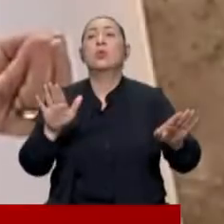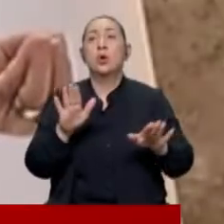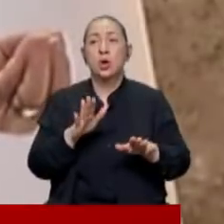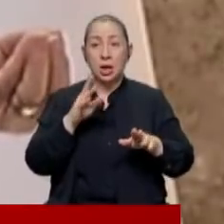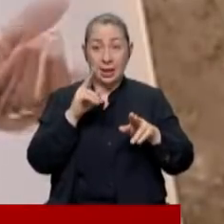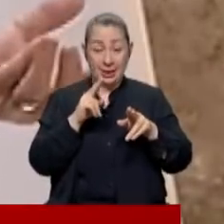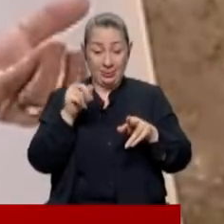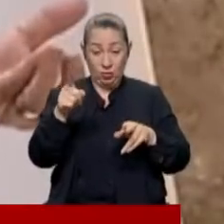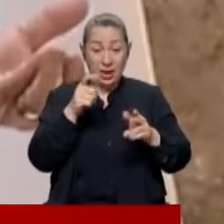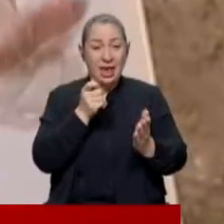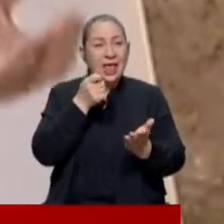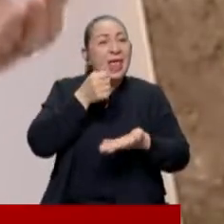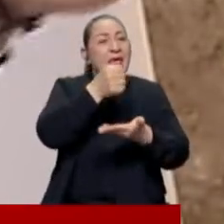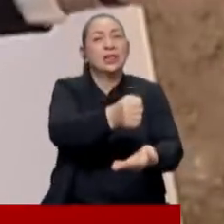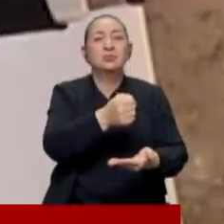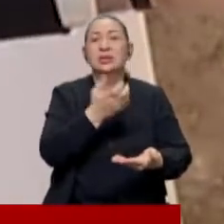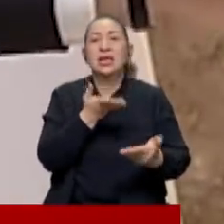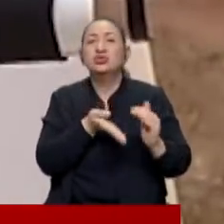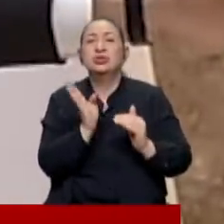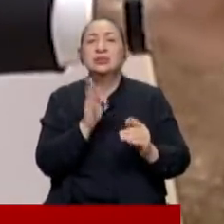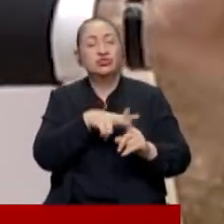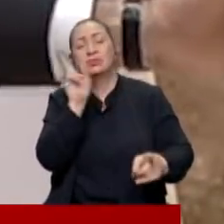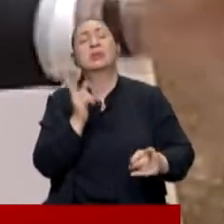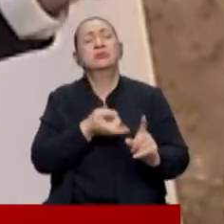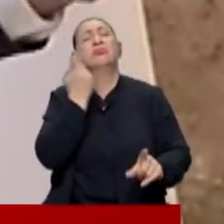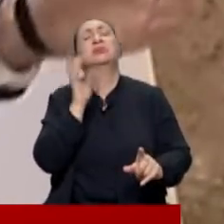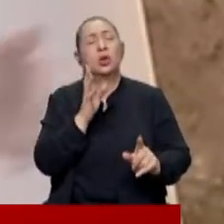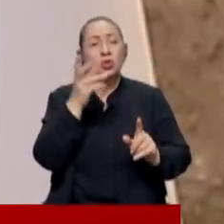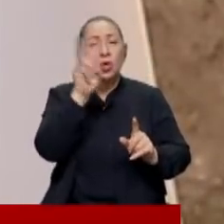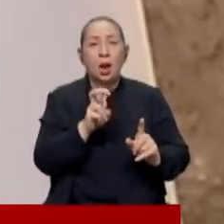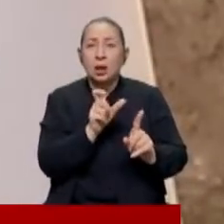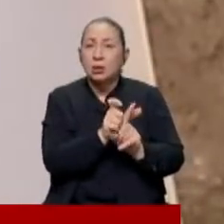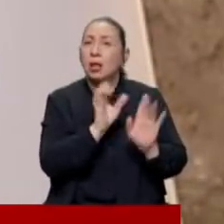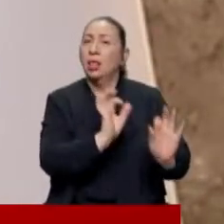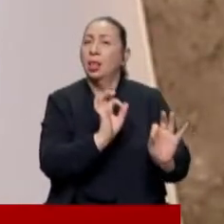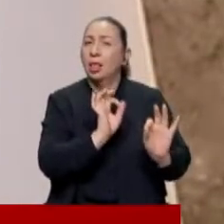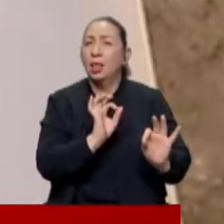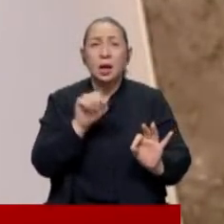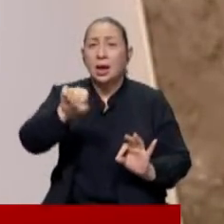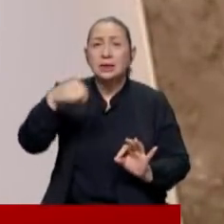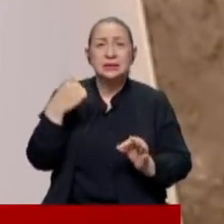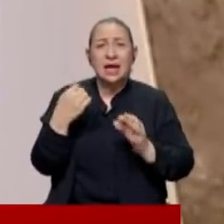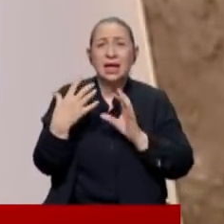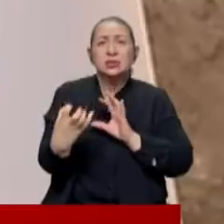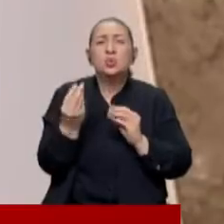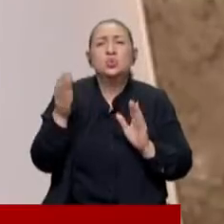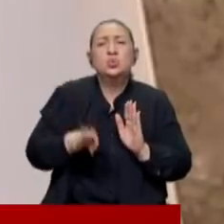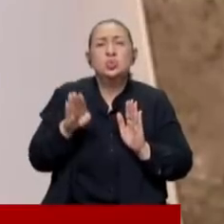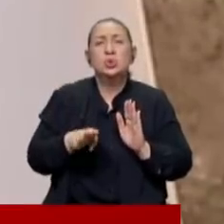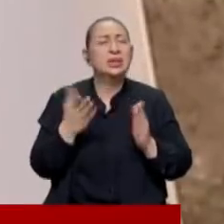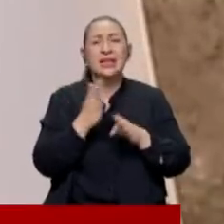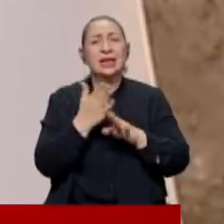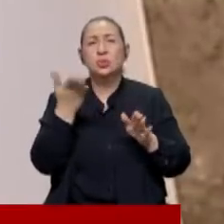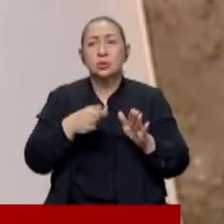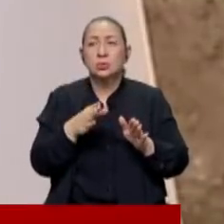KKM yatırımcı niye çıksın? En kötü ihtimalle dövizi sabit, devam edecek. Hazineye olan etkisini söylüyorlar. Etkisi çok düşük. Niye